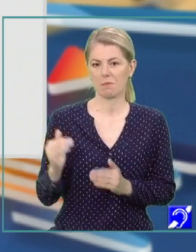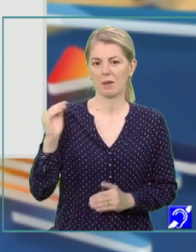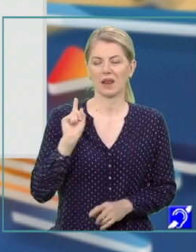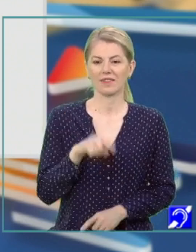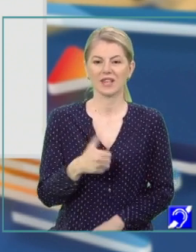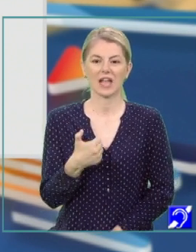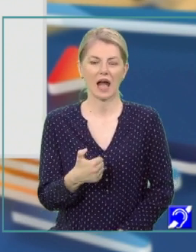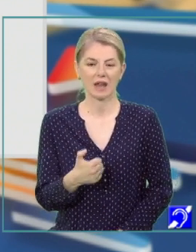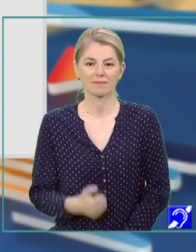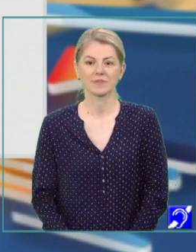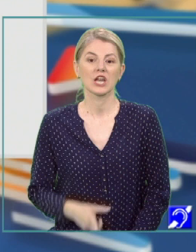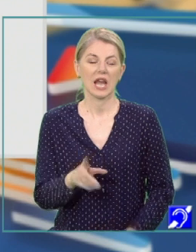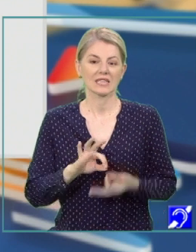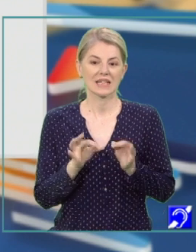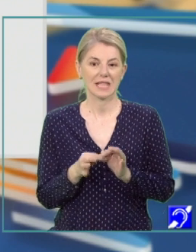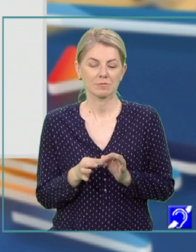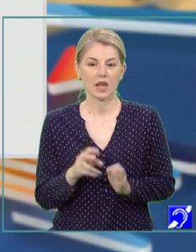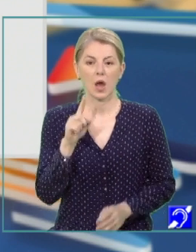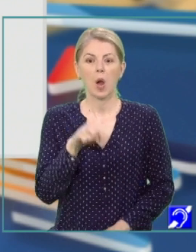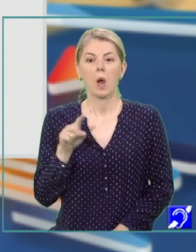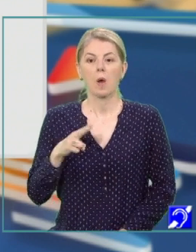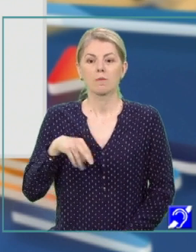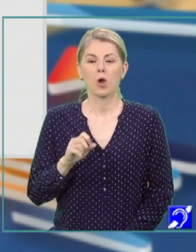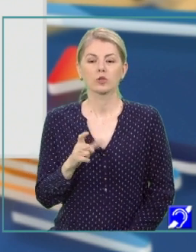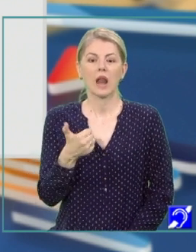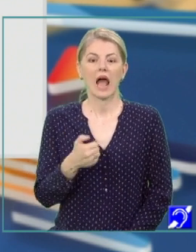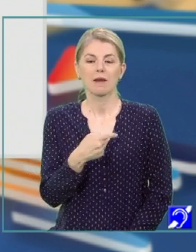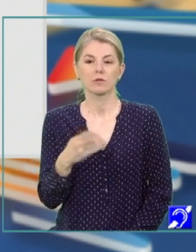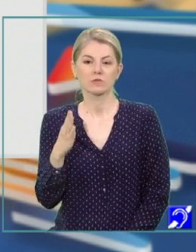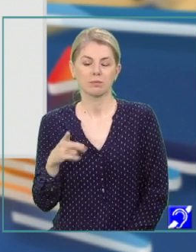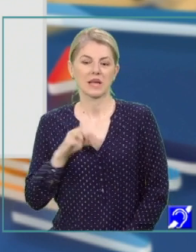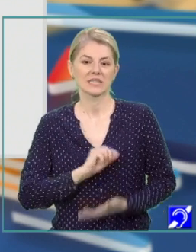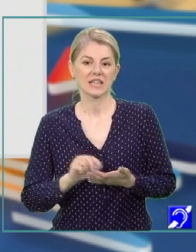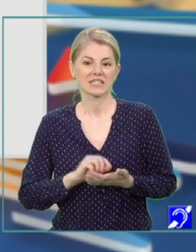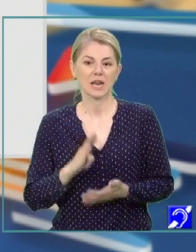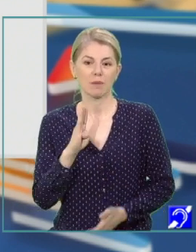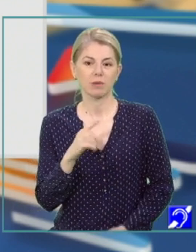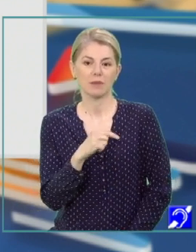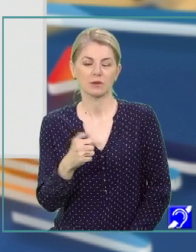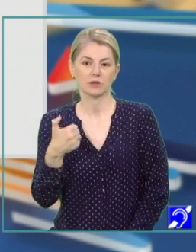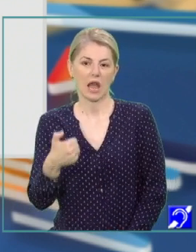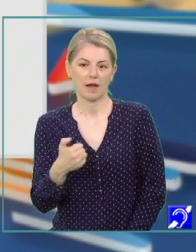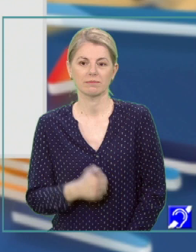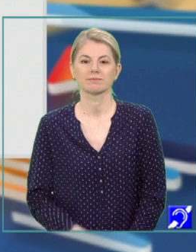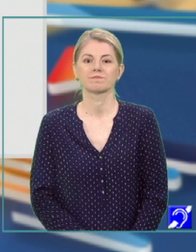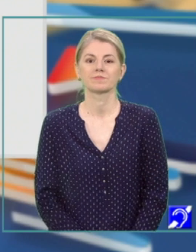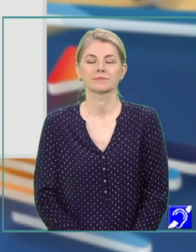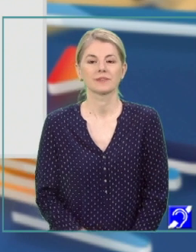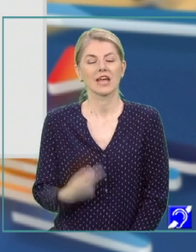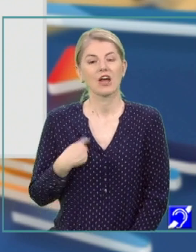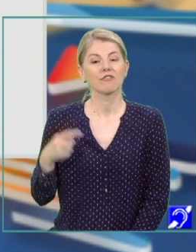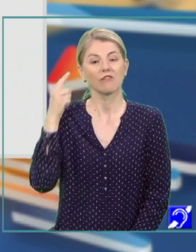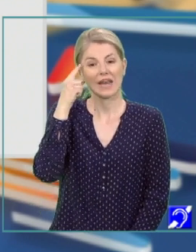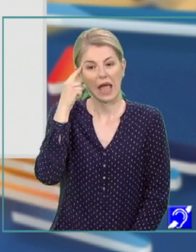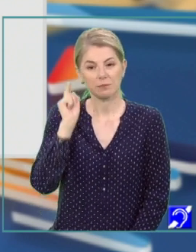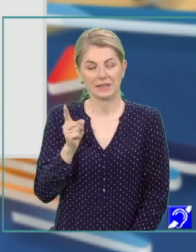decât A. Ceea ce înseamnă că modul din A minus B se scrie ca B minus A. Vă